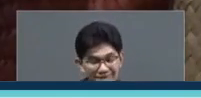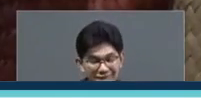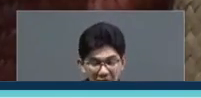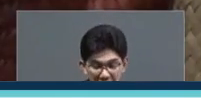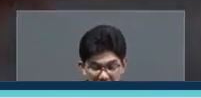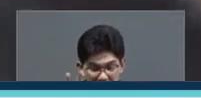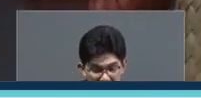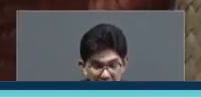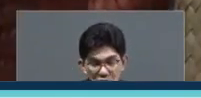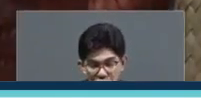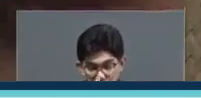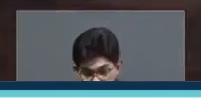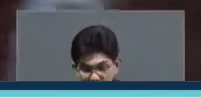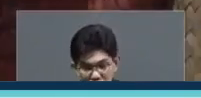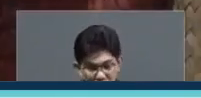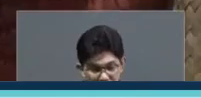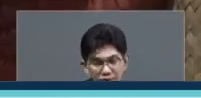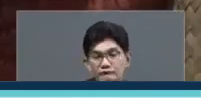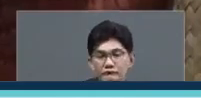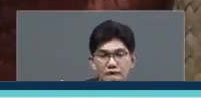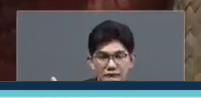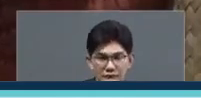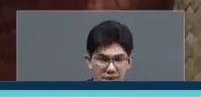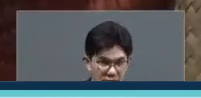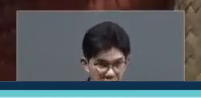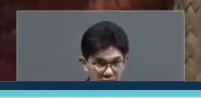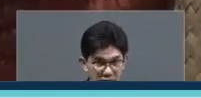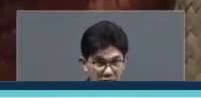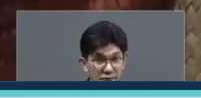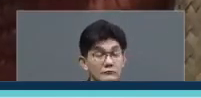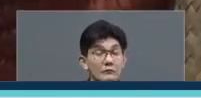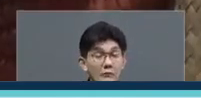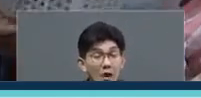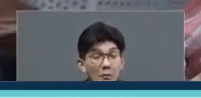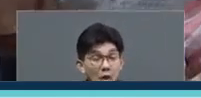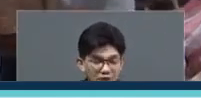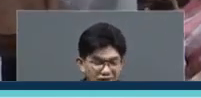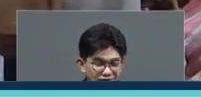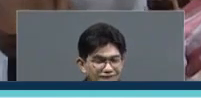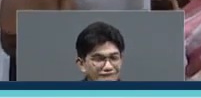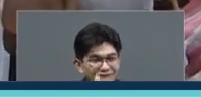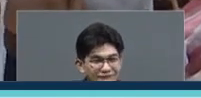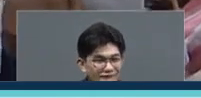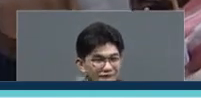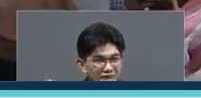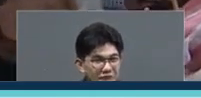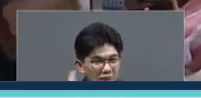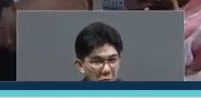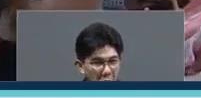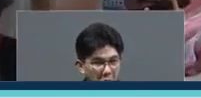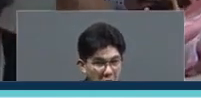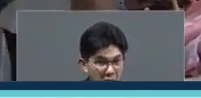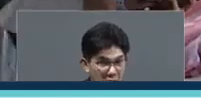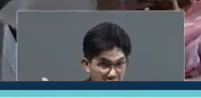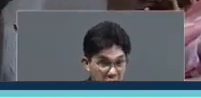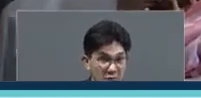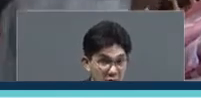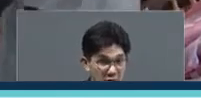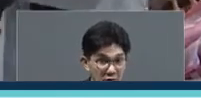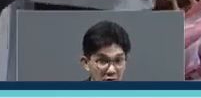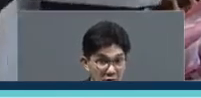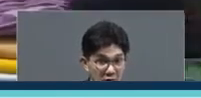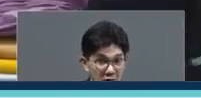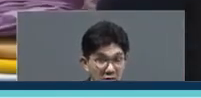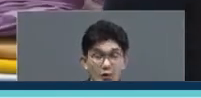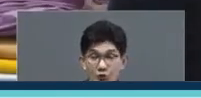ม2567โดยตลอดช่วงเช้าที่ผ่านมาได้มีประชาชนทยอยเดินทางเข้ามาร่วมงานและเลือกซื้อสิน